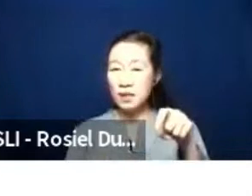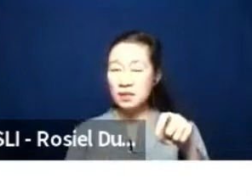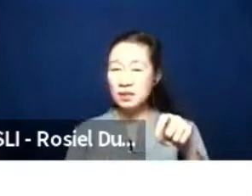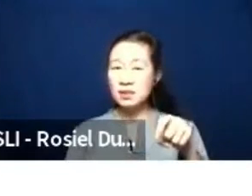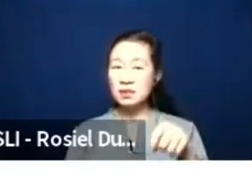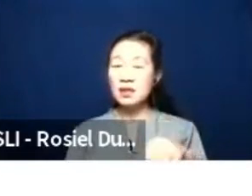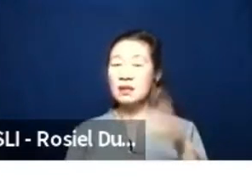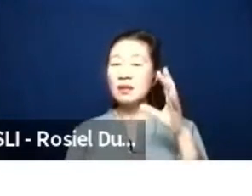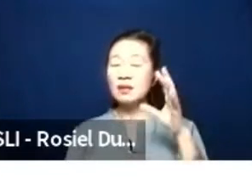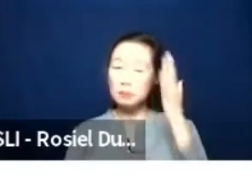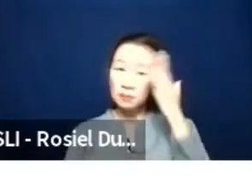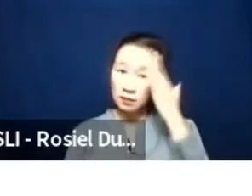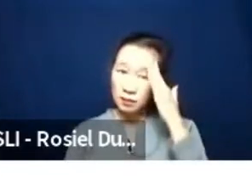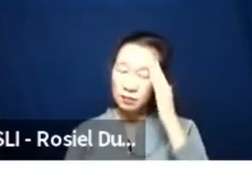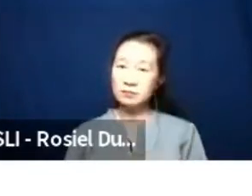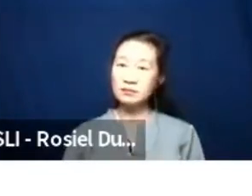i-undergo.